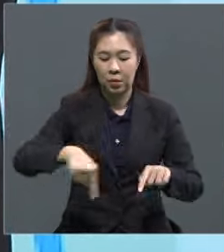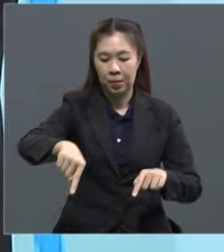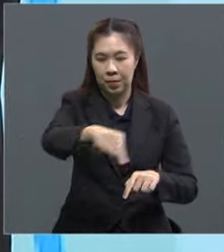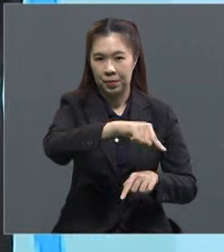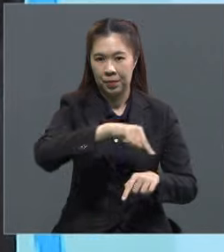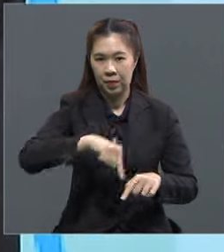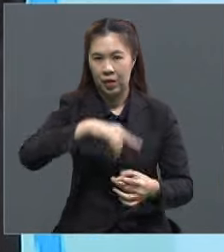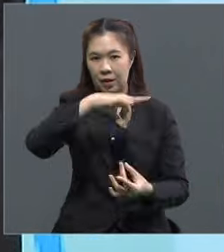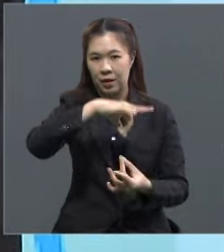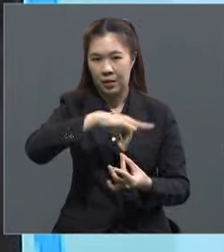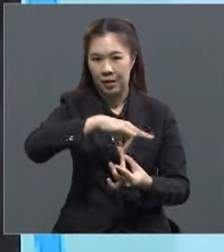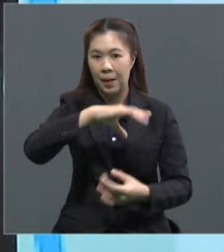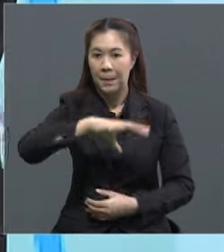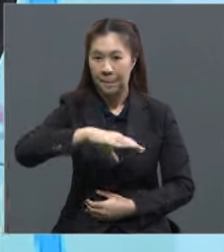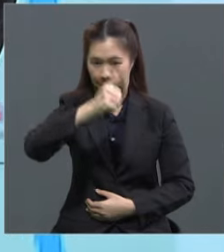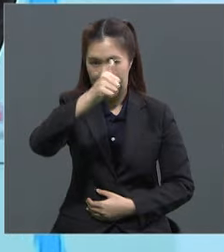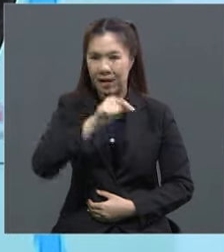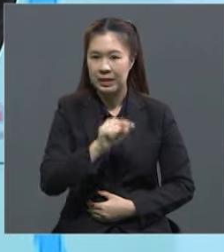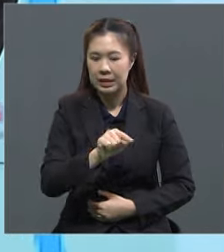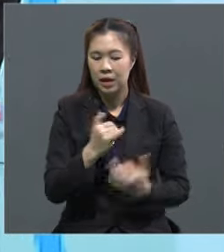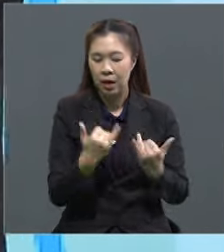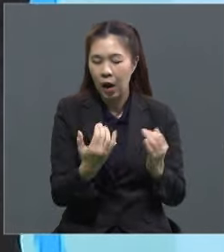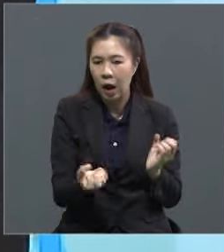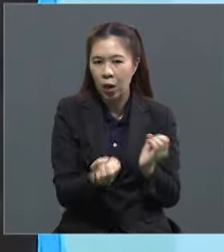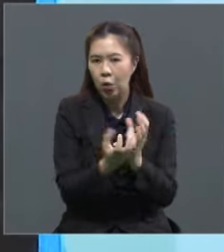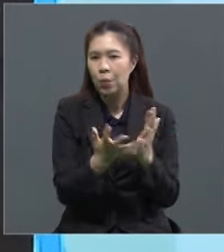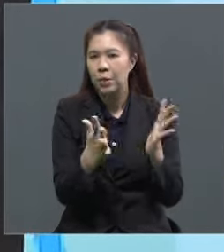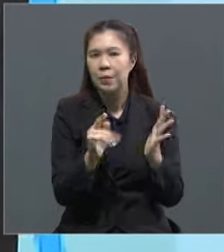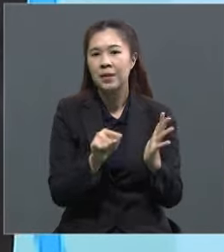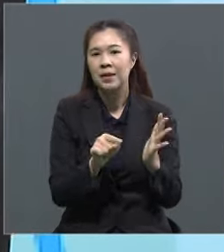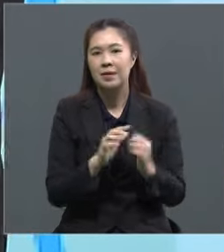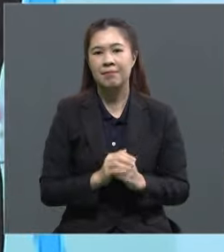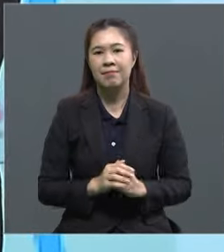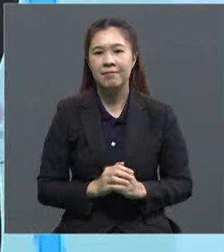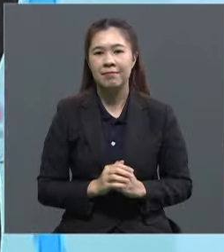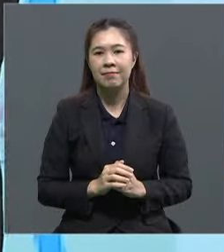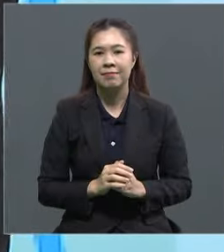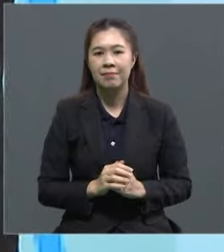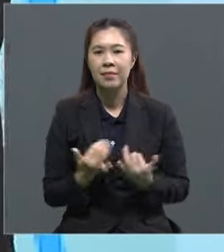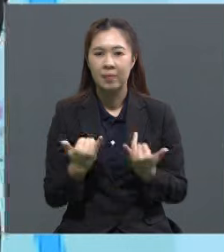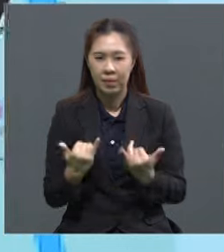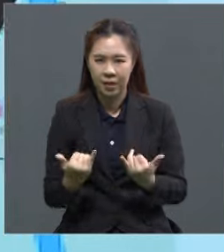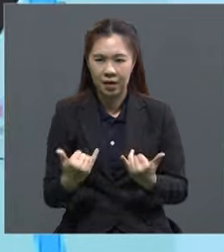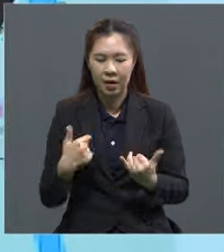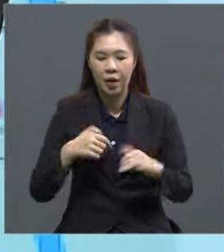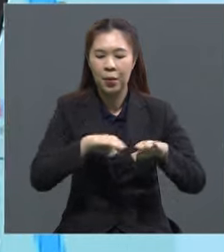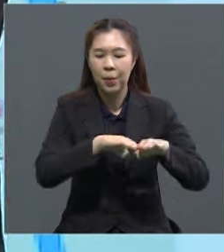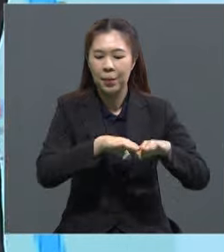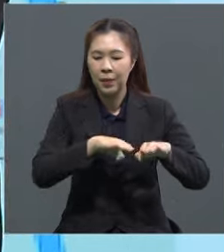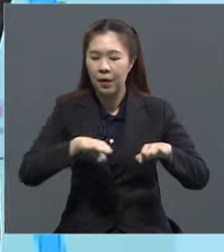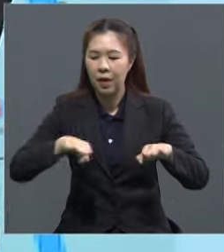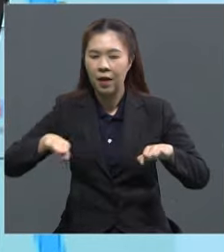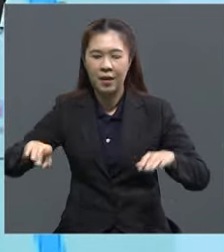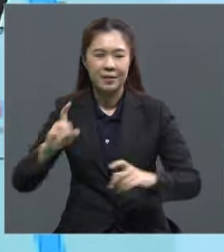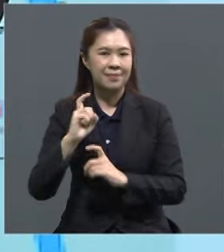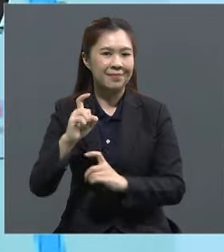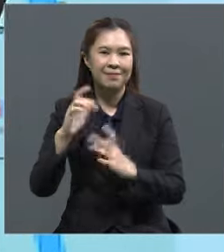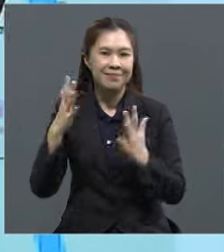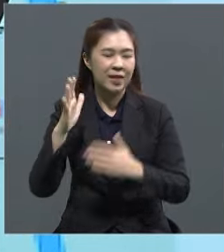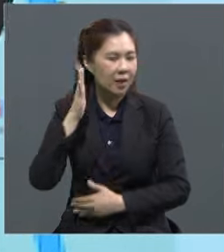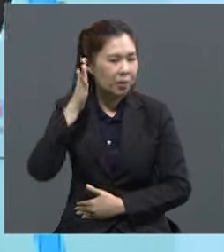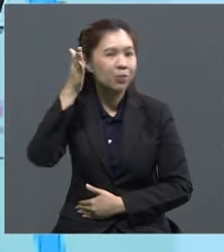สุโขทัยถ้าไม่ได้รับผลกระทบในลักษณะแบบนั้นก็ถือว่าอยู่ในโซนที่ปลอดภัยละหลังจากวันพรุ่ง